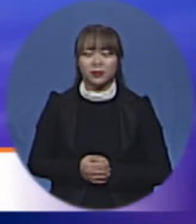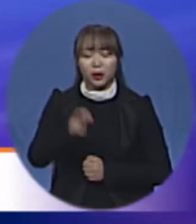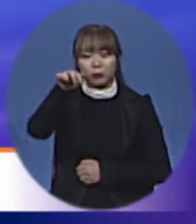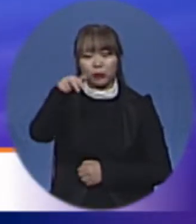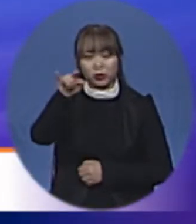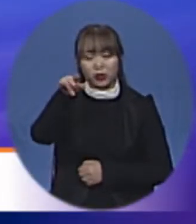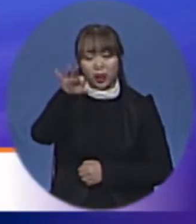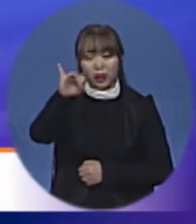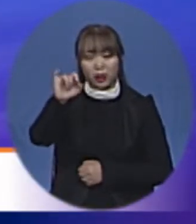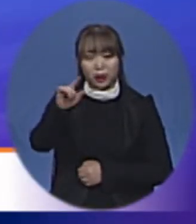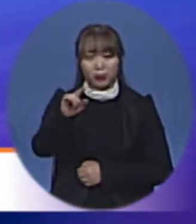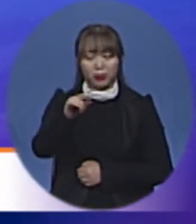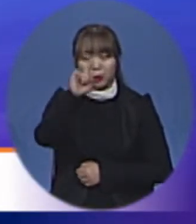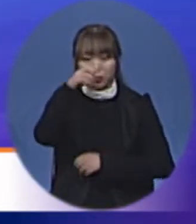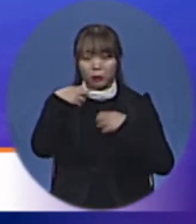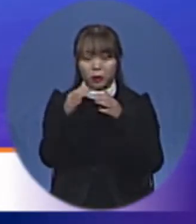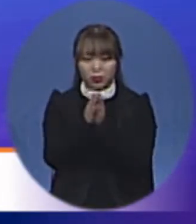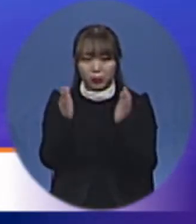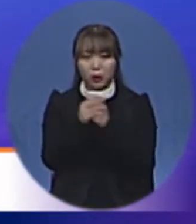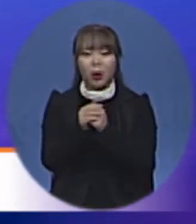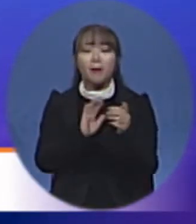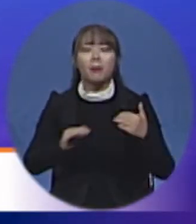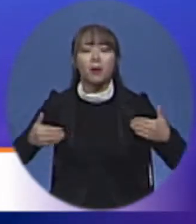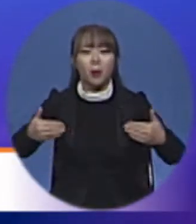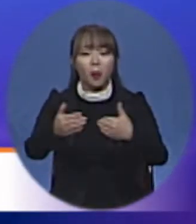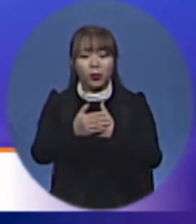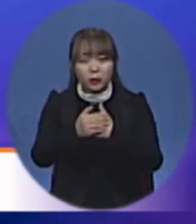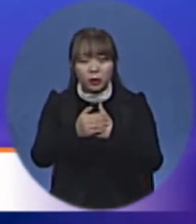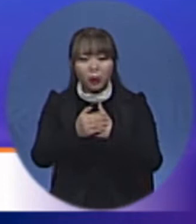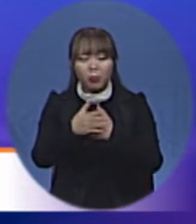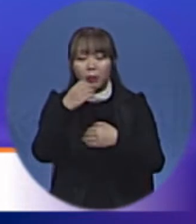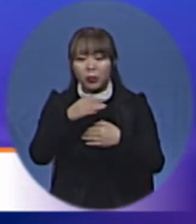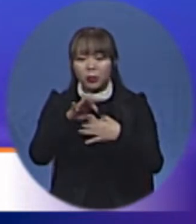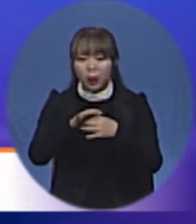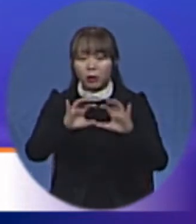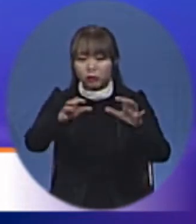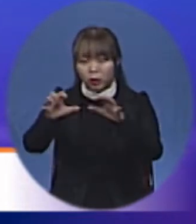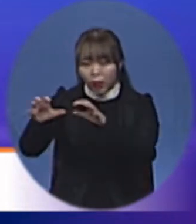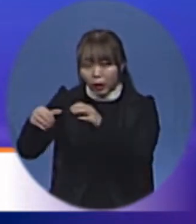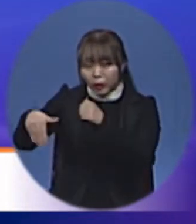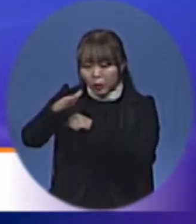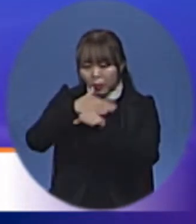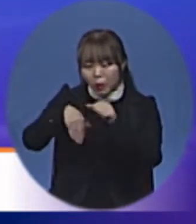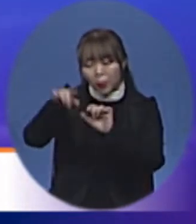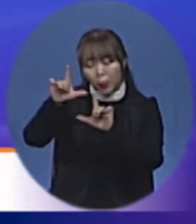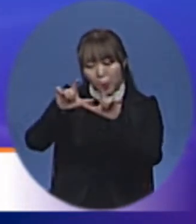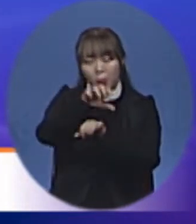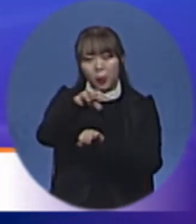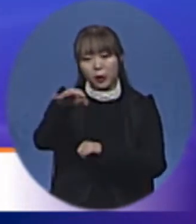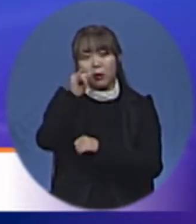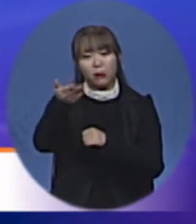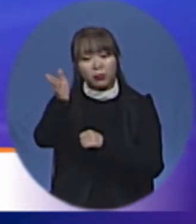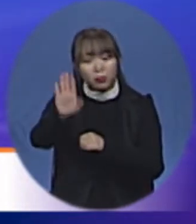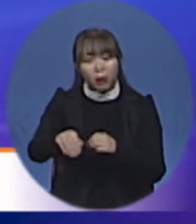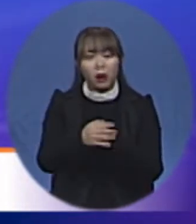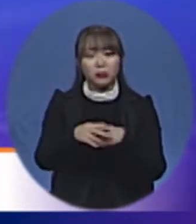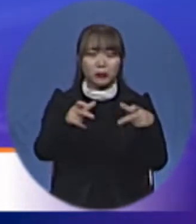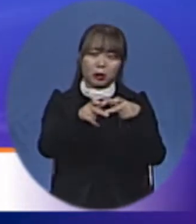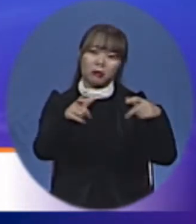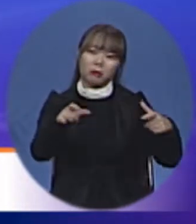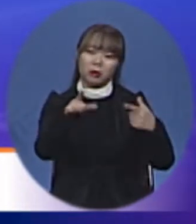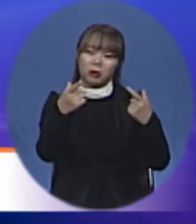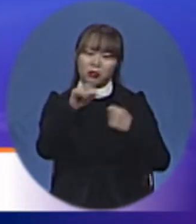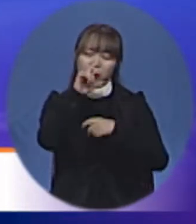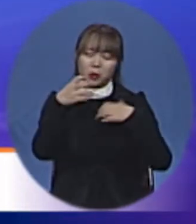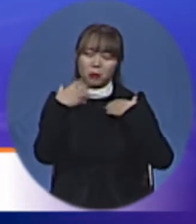문재인 정부에 들어서면서 이 포용적 복지라는 국가적 패러다임의 모습이 곳곳에서 나타나고 있습니다. 그러나 장애계가